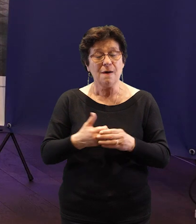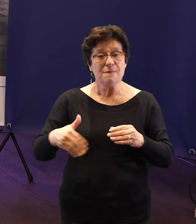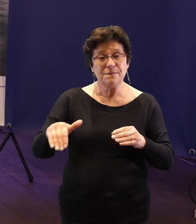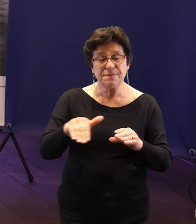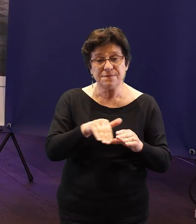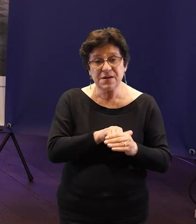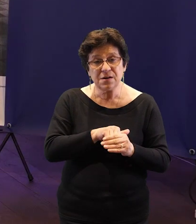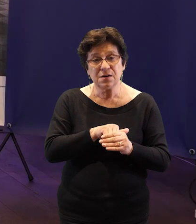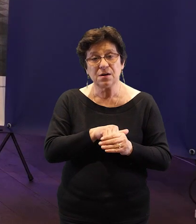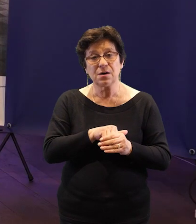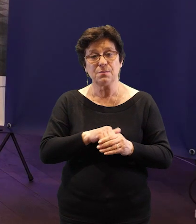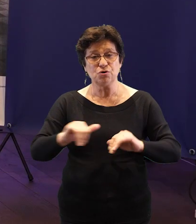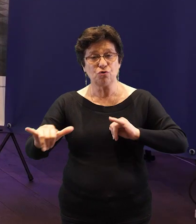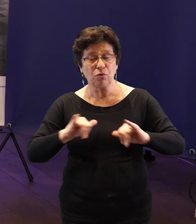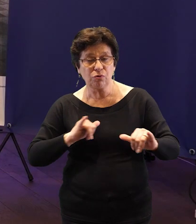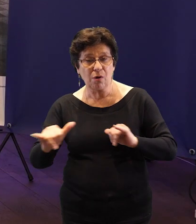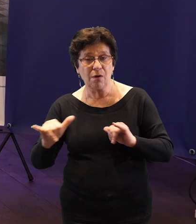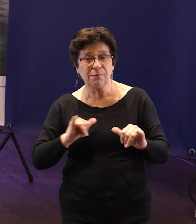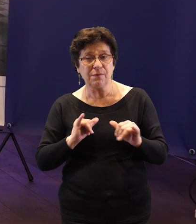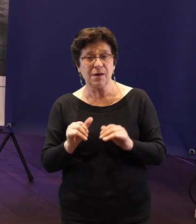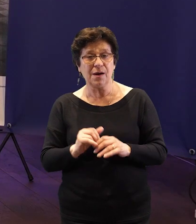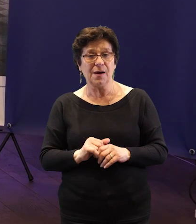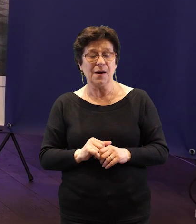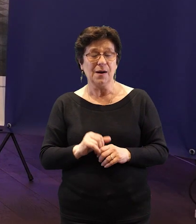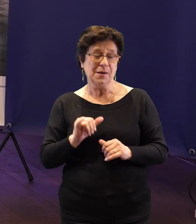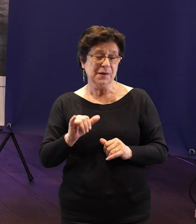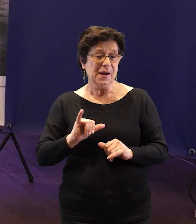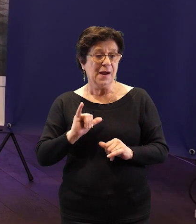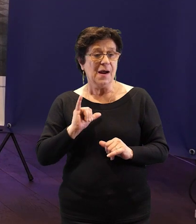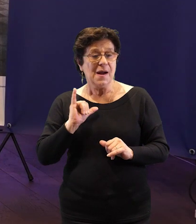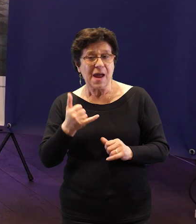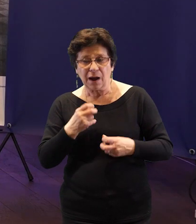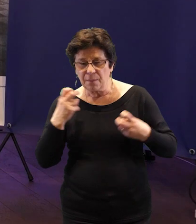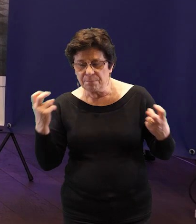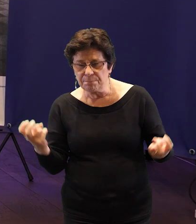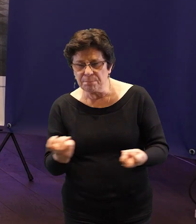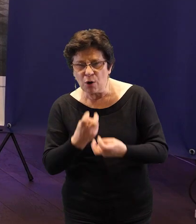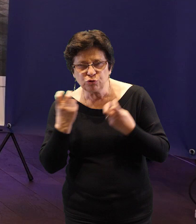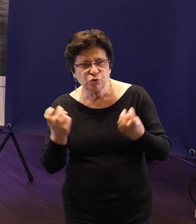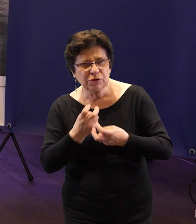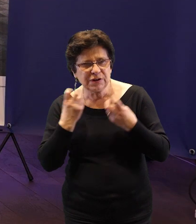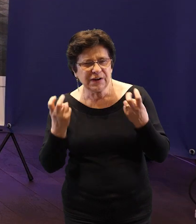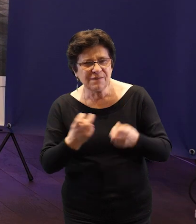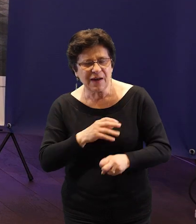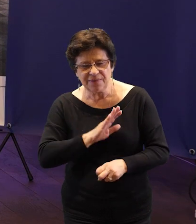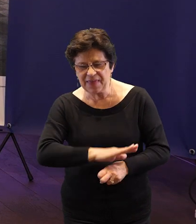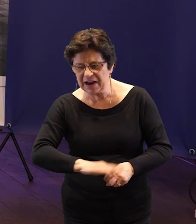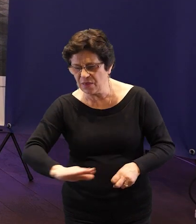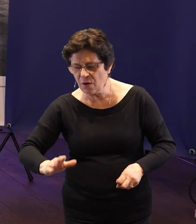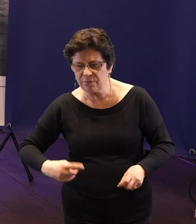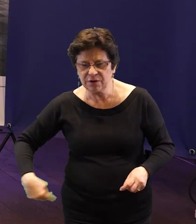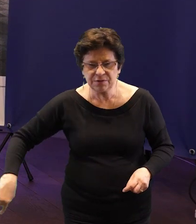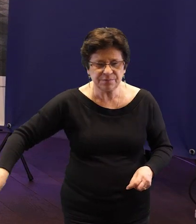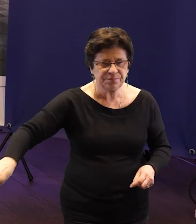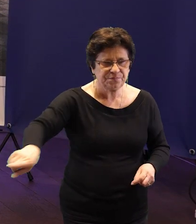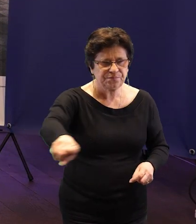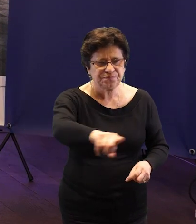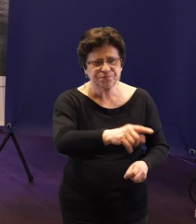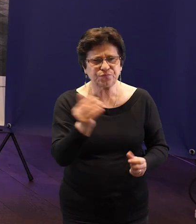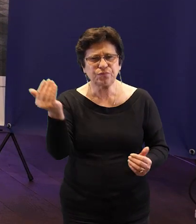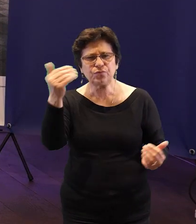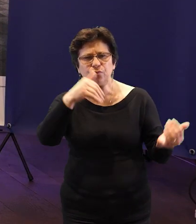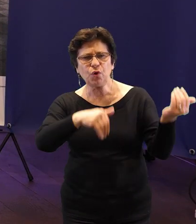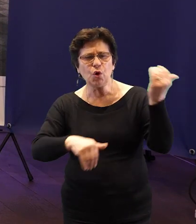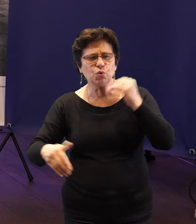firmy rządowe, takie jak chociażby Przedsiębiorstwo Poszukiwań Terenowych, które wywoziły z Gór Sowich